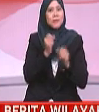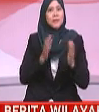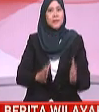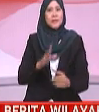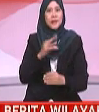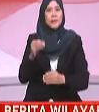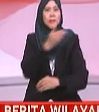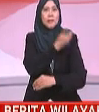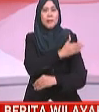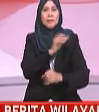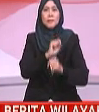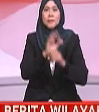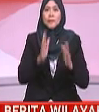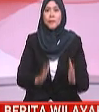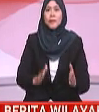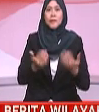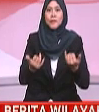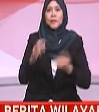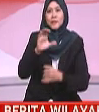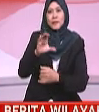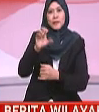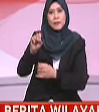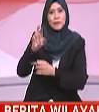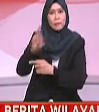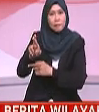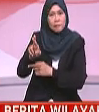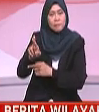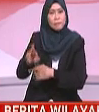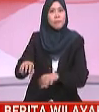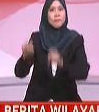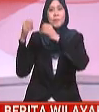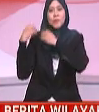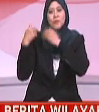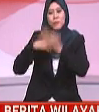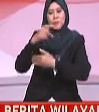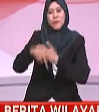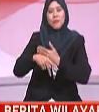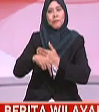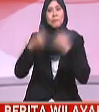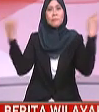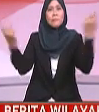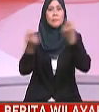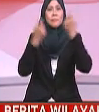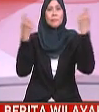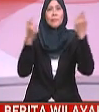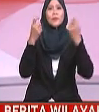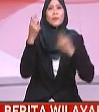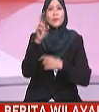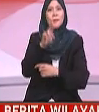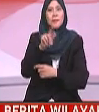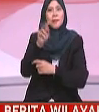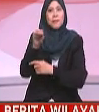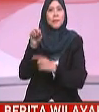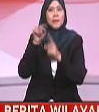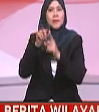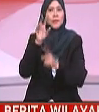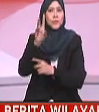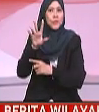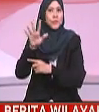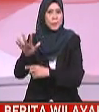tangan. Program Tanggungjawab Sosial Korporat CSR itu juga pembuka tirai sambutan ulang tahun RTM